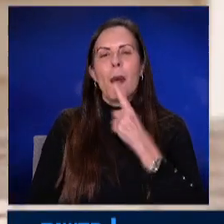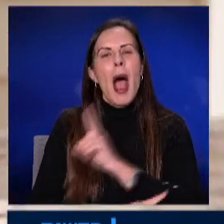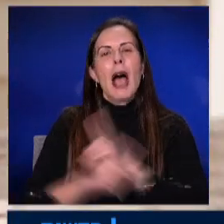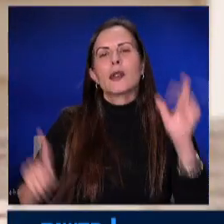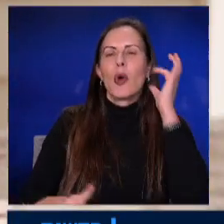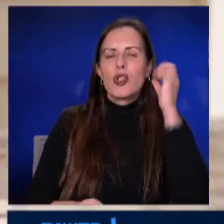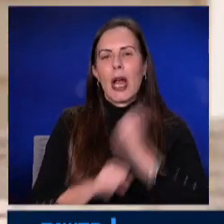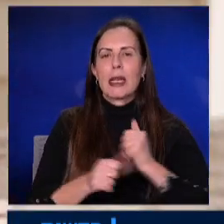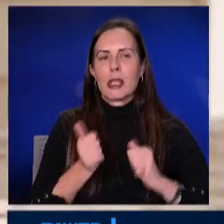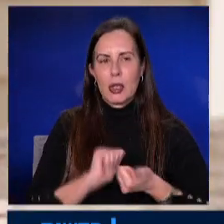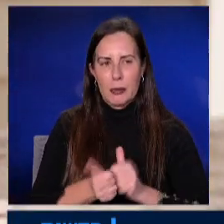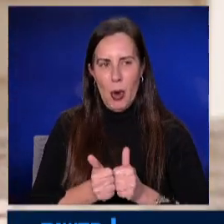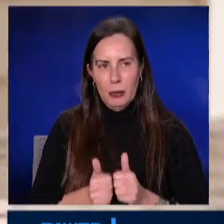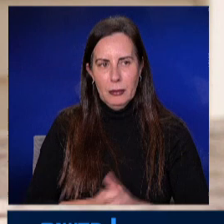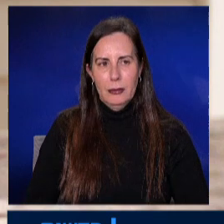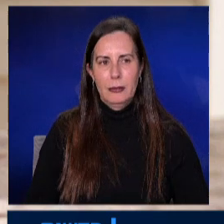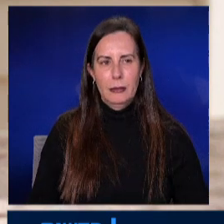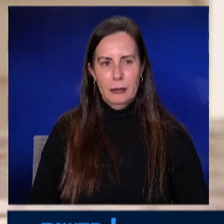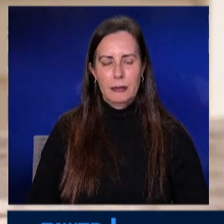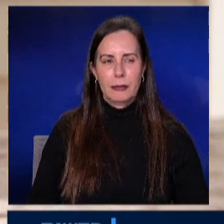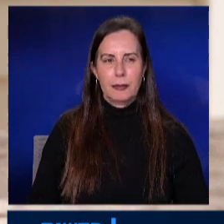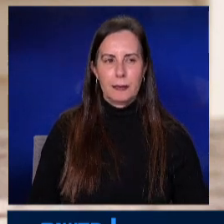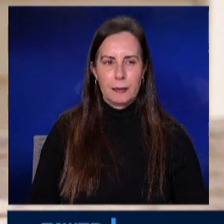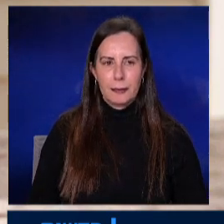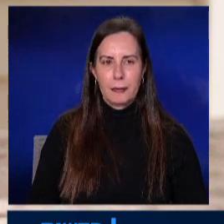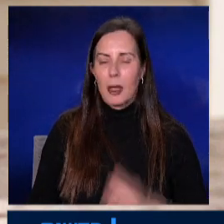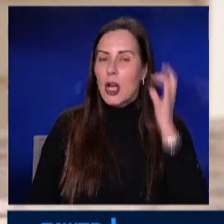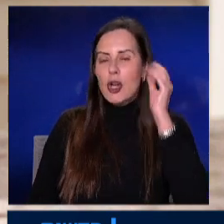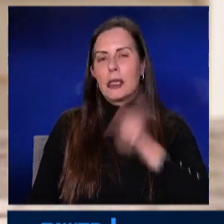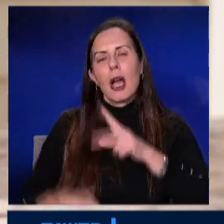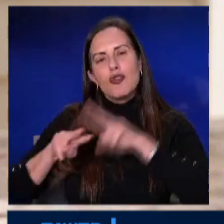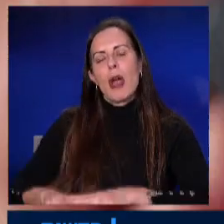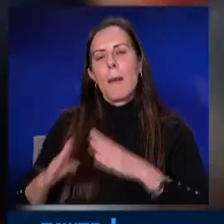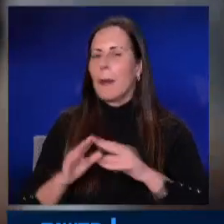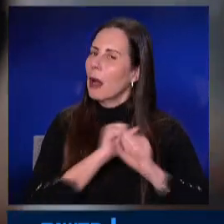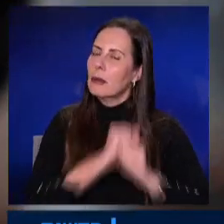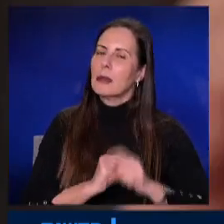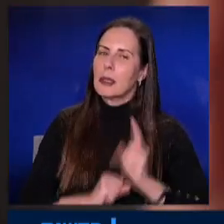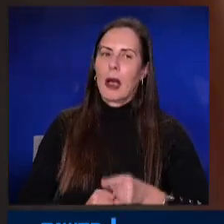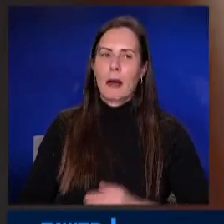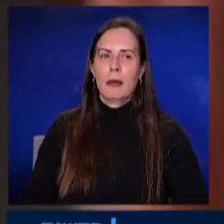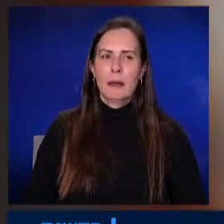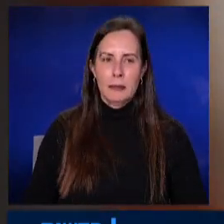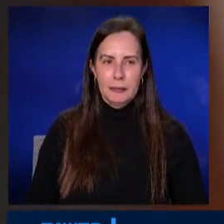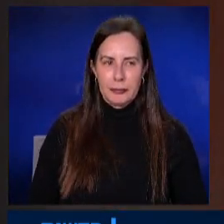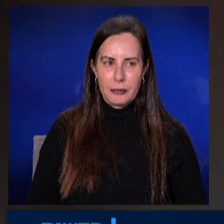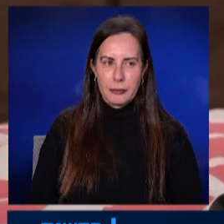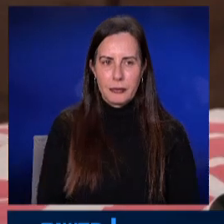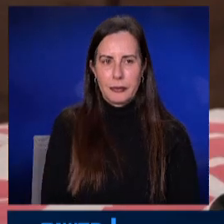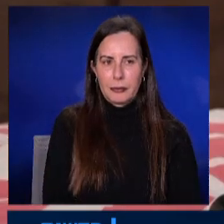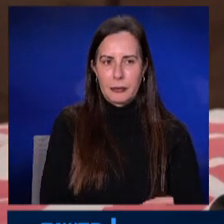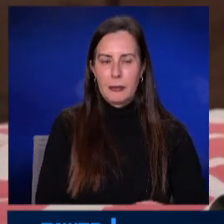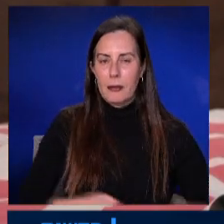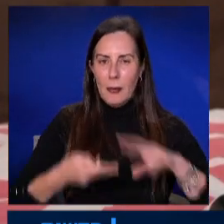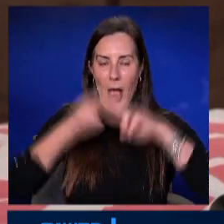سرزنش میکنه، میگفت یک دختر خانم چی به ورزش، یک دختر خانم نباید باید ده خانه بشینه. قبلا هم